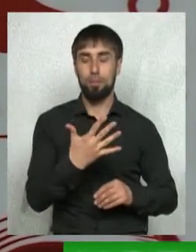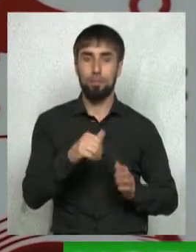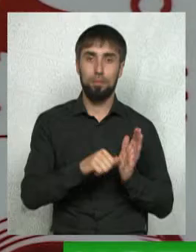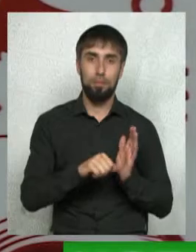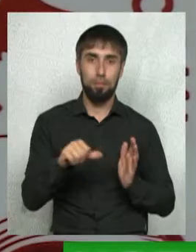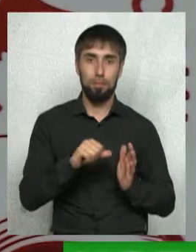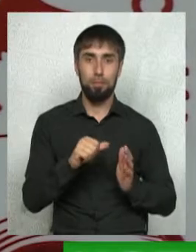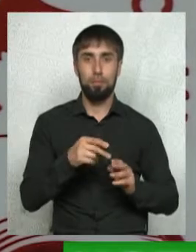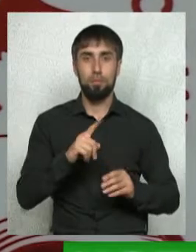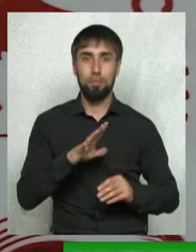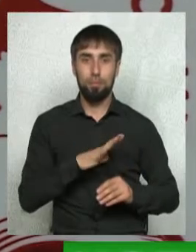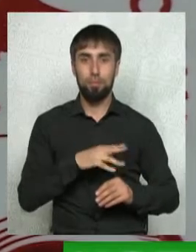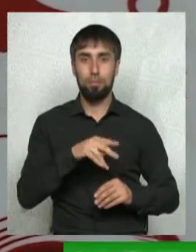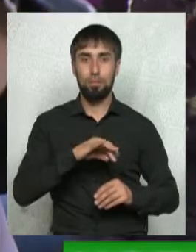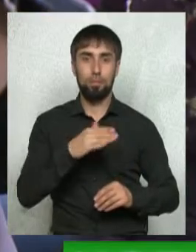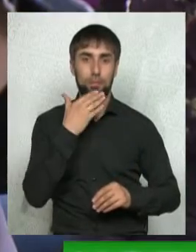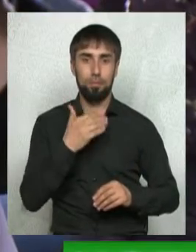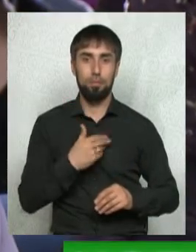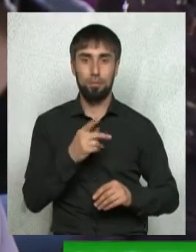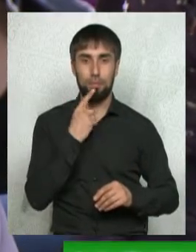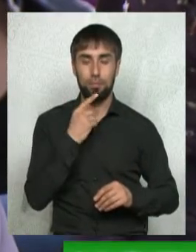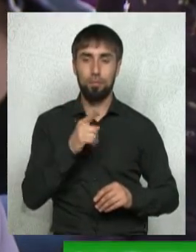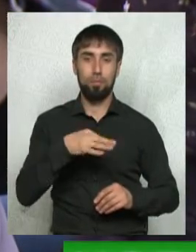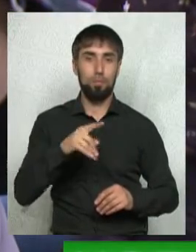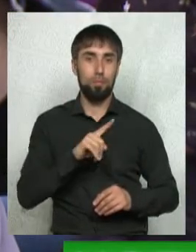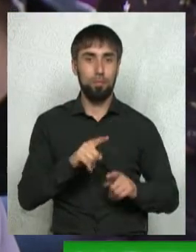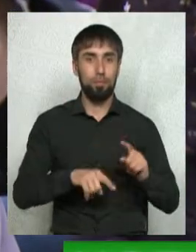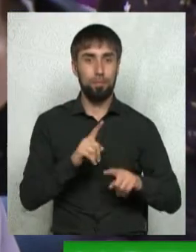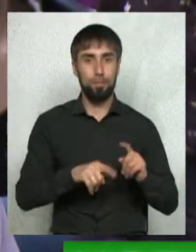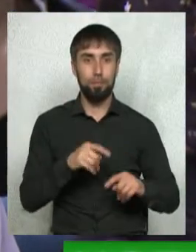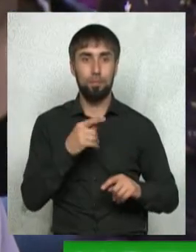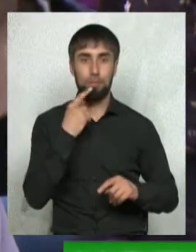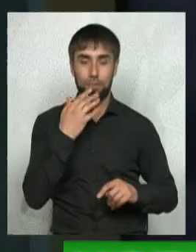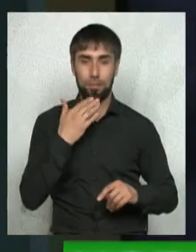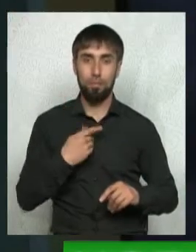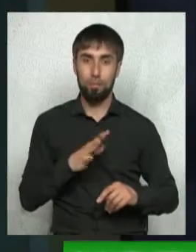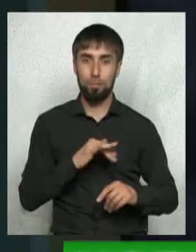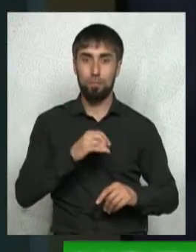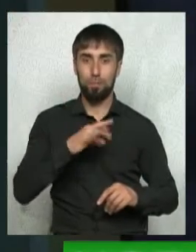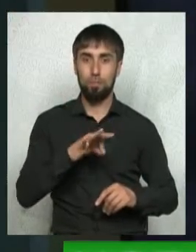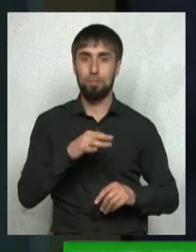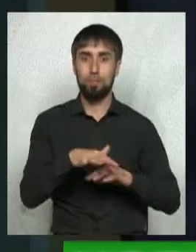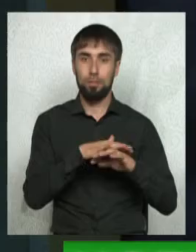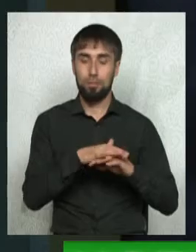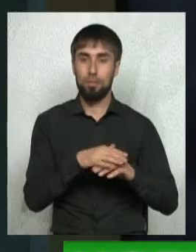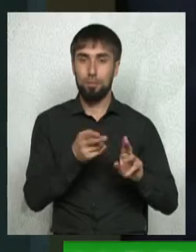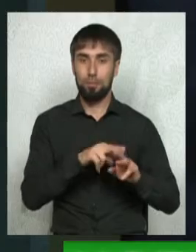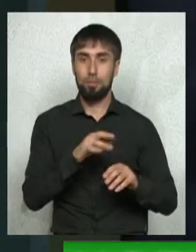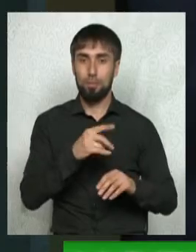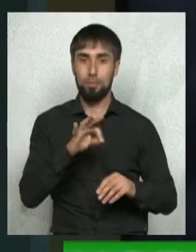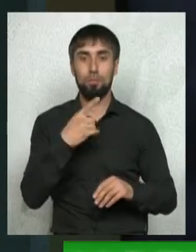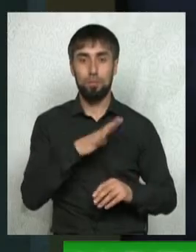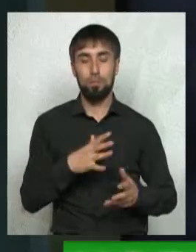минут, 6 минут для того, чтобы привить любовь к языку. То, что любовь к родному языку можно привить через устное народное творчество, поддерживает и